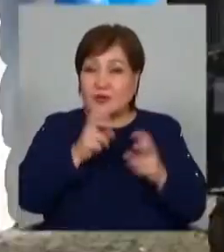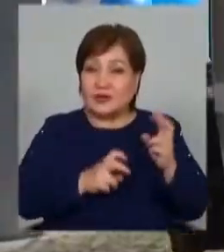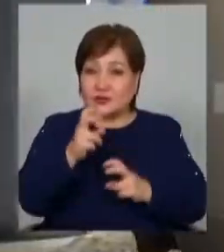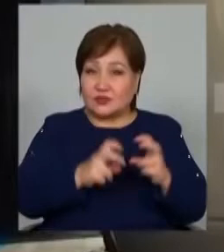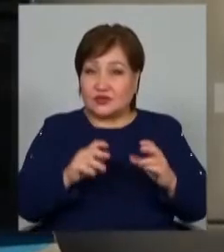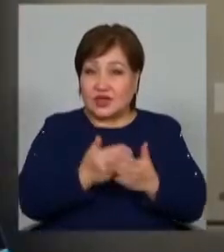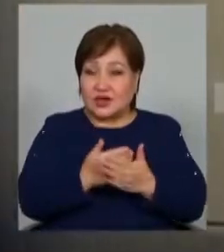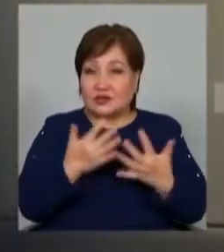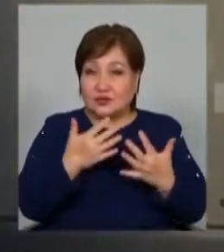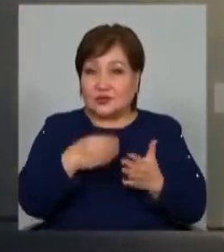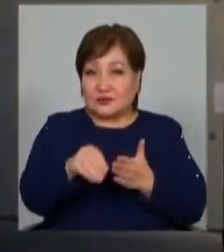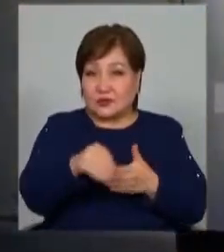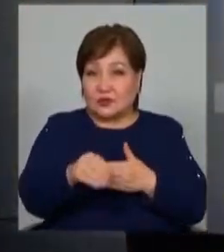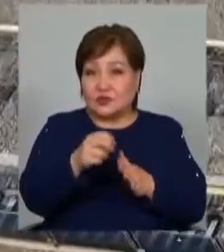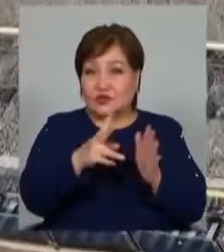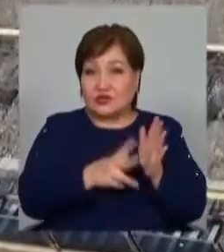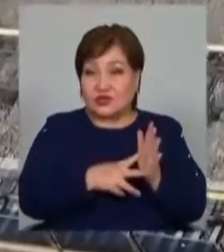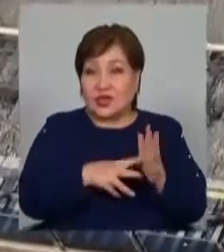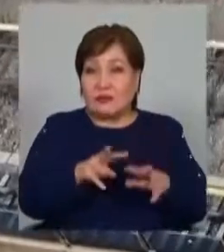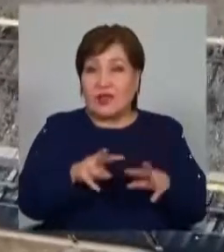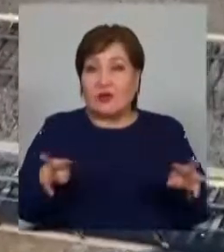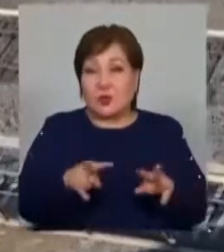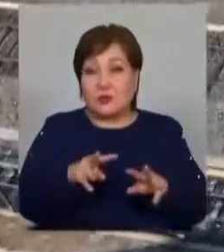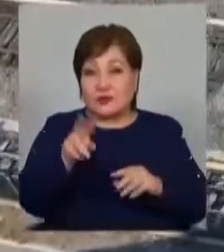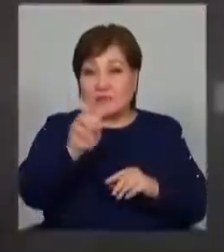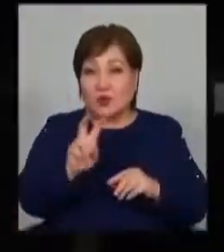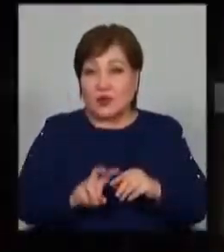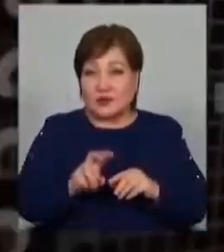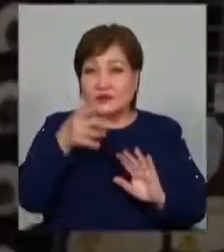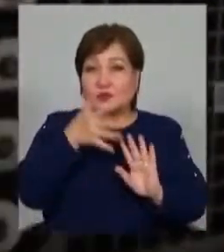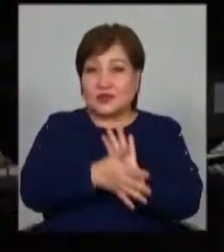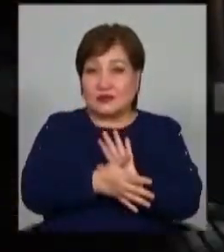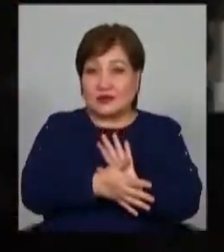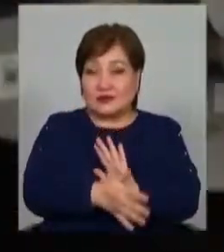17 миллион доллар қаржы жұмсалған. Назкен Еркін, Медет Саматұлы, Алматы телеарнасы.